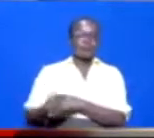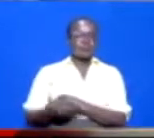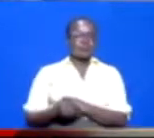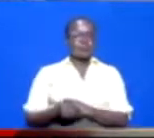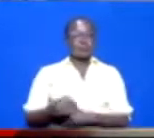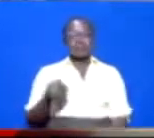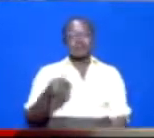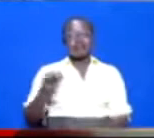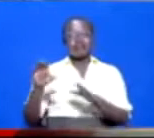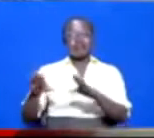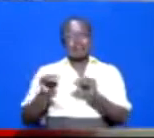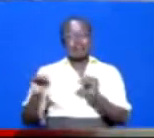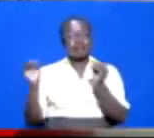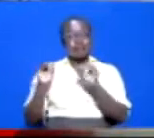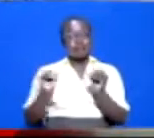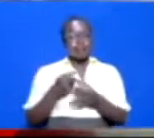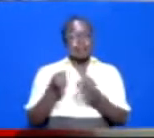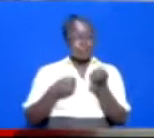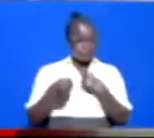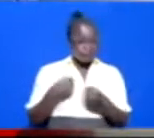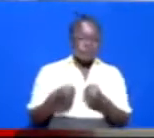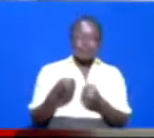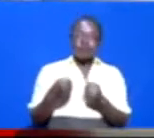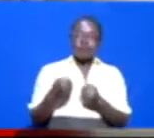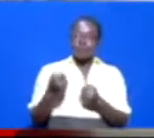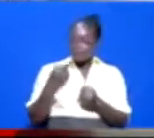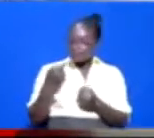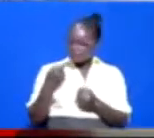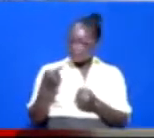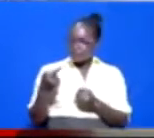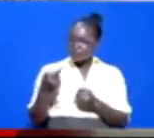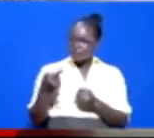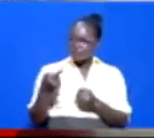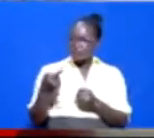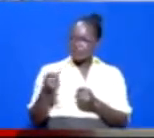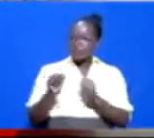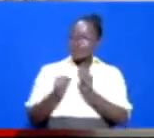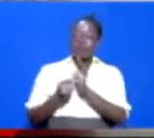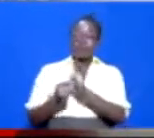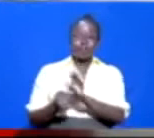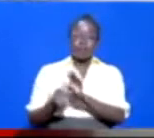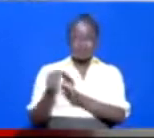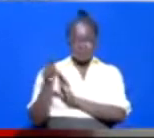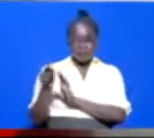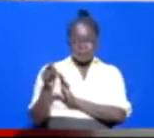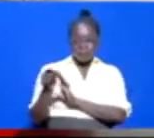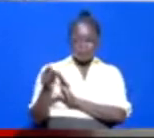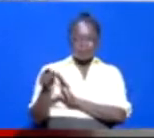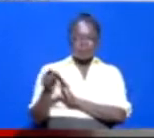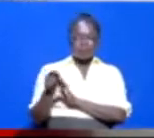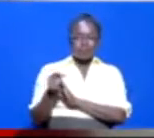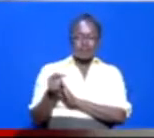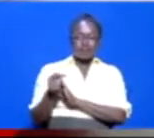nitahongwa, lakini ni zile vitendo zake amekuwa akifanya ndio zinaweza zikatuonyesha kwamba huyu ni mtu ambaye